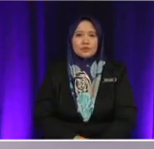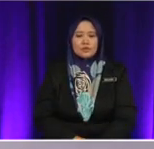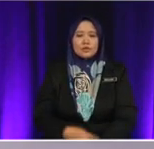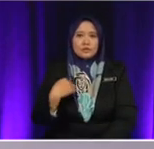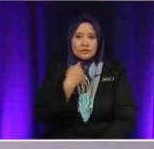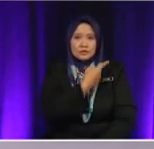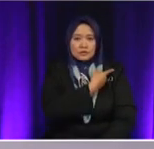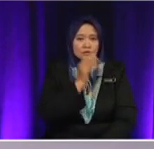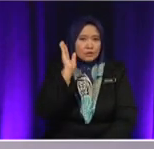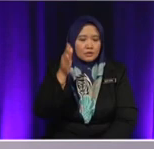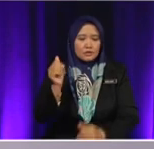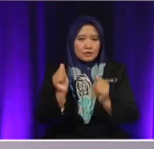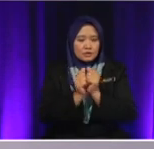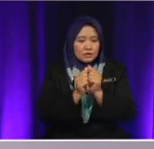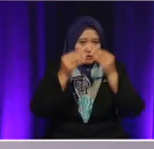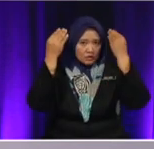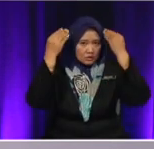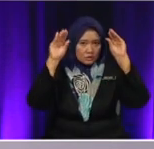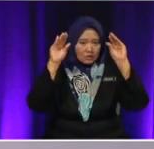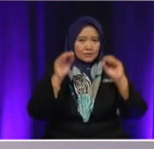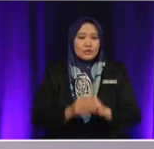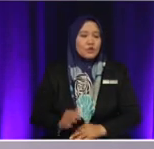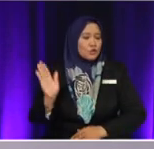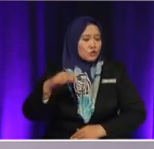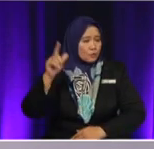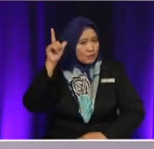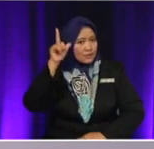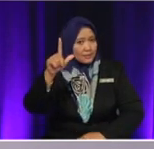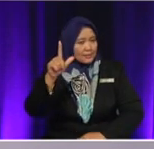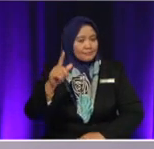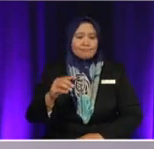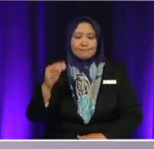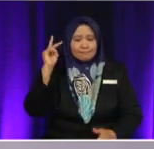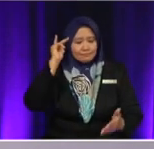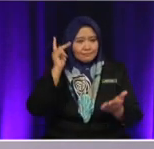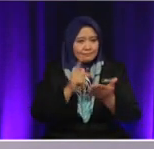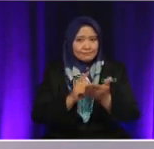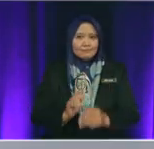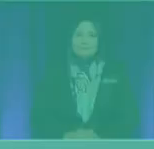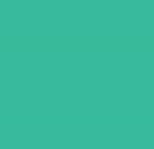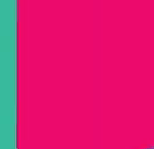akan bawakan seorang guru yang cukup luas pengalamannya. Apa kata kita saksikan dulu profil guru kita.